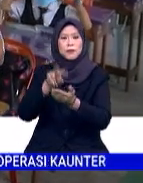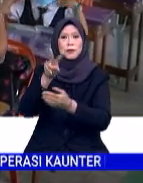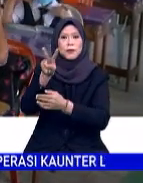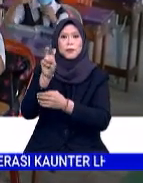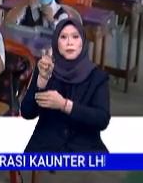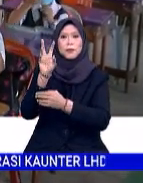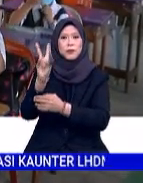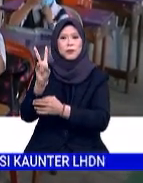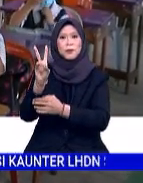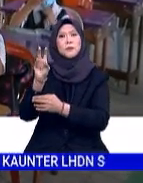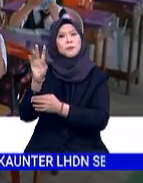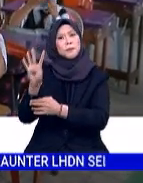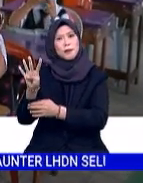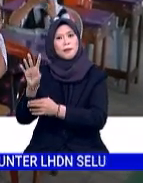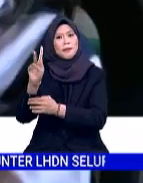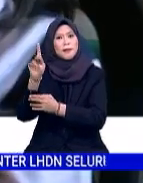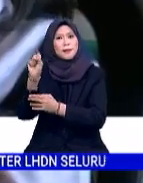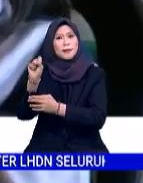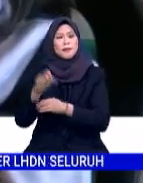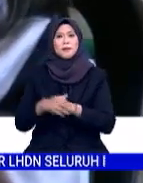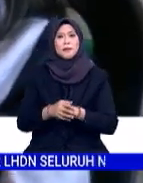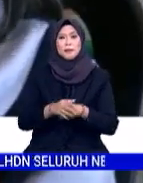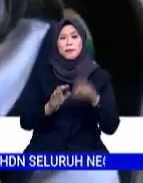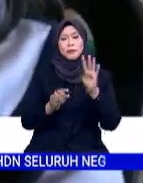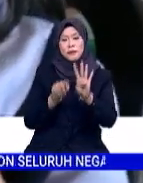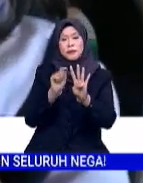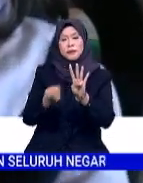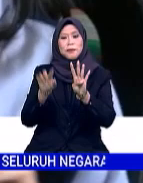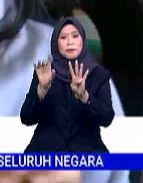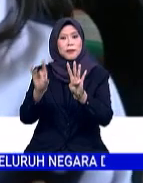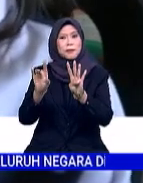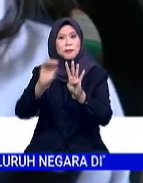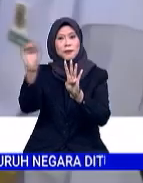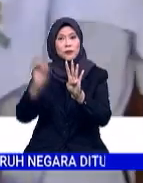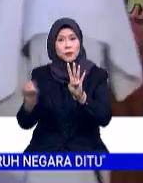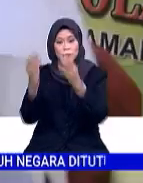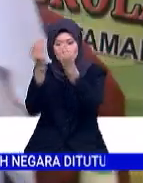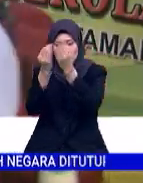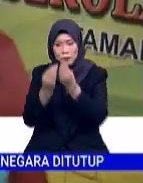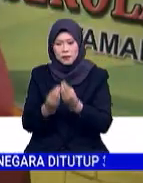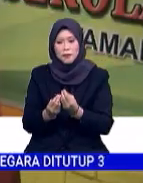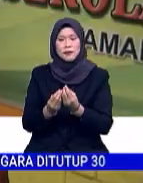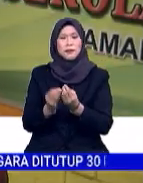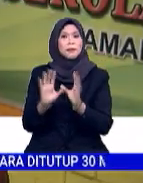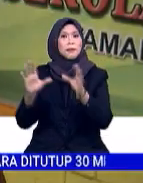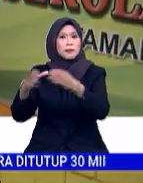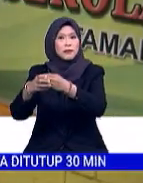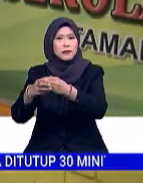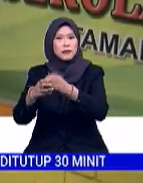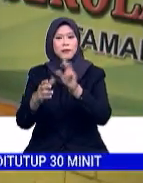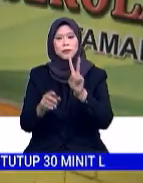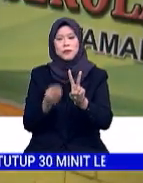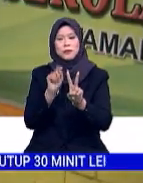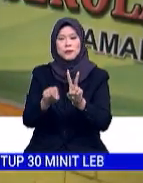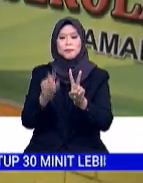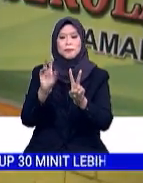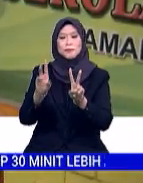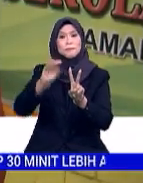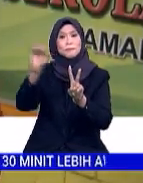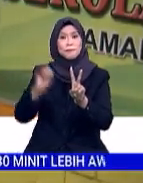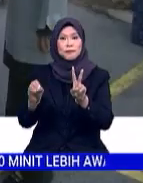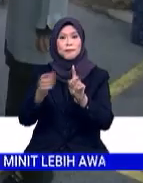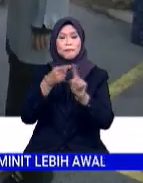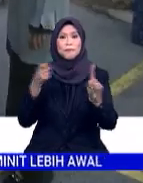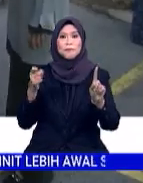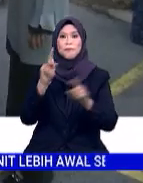2274 kes ini 4.8% daripada keseluruhan kluster atau 2.07%